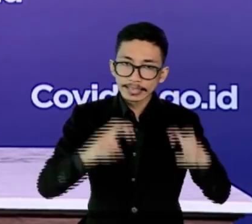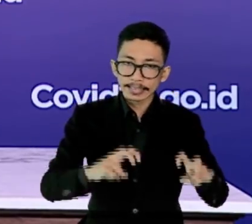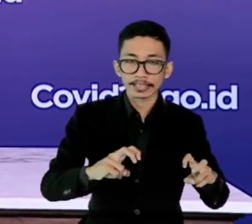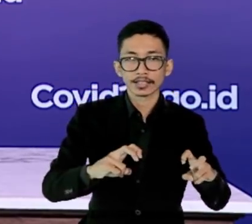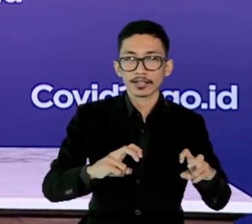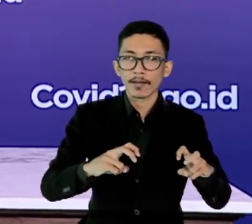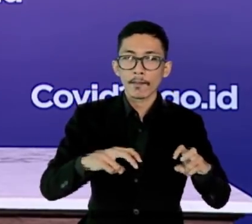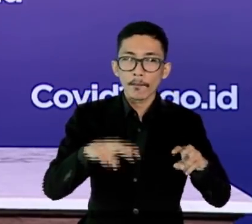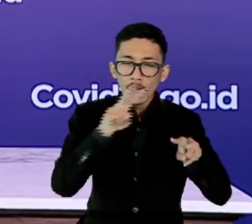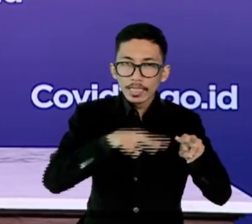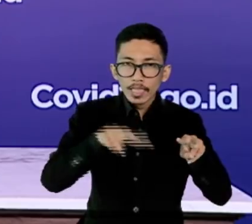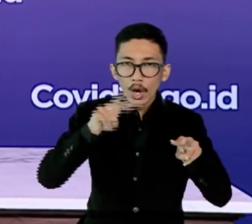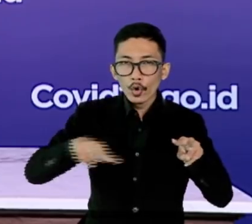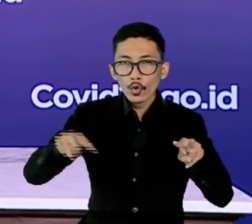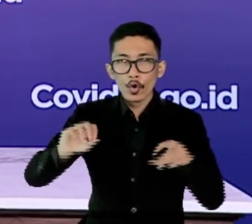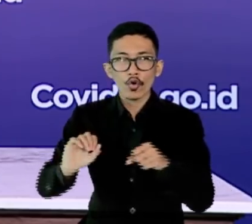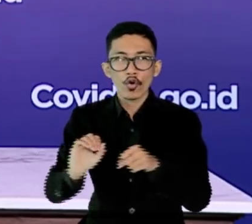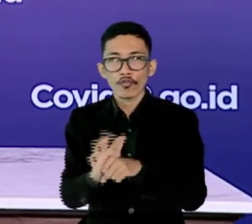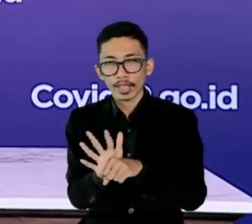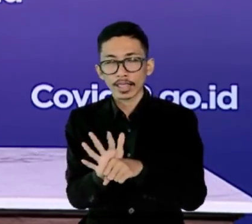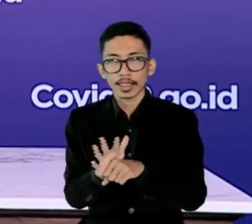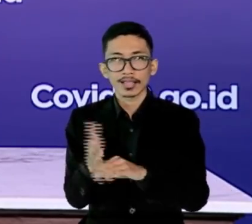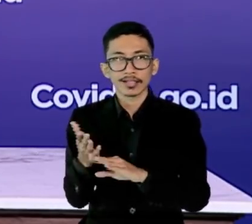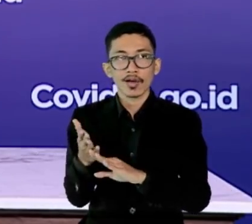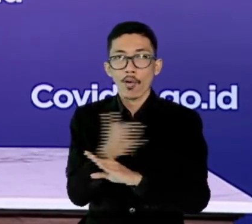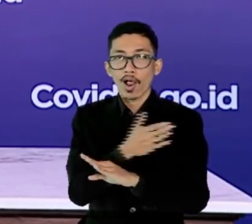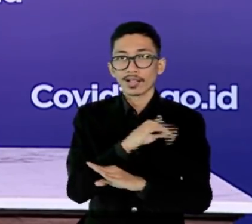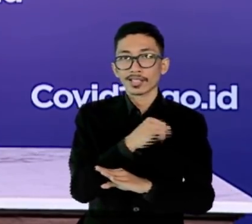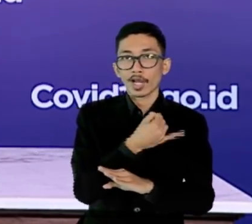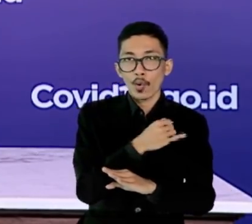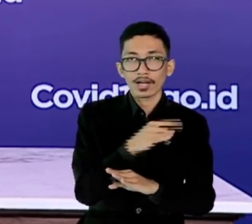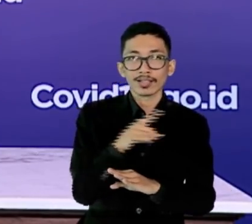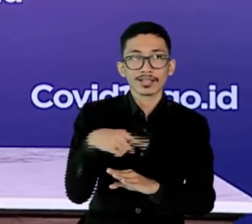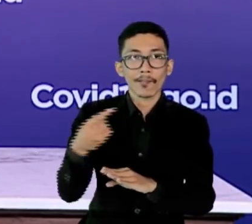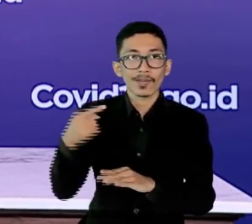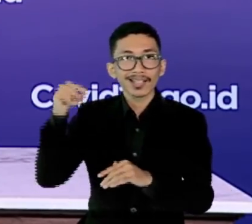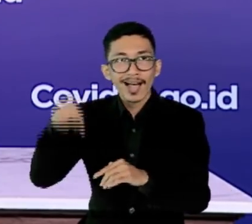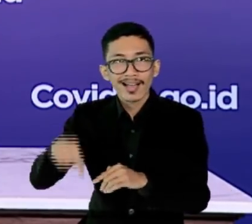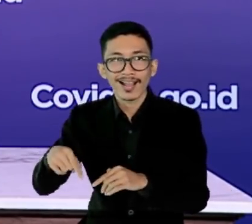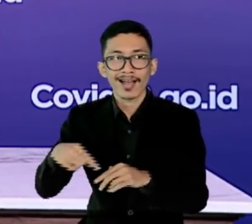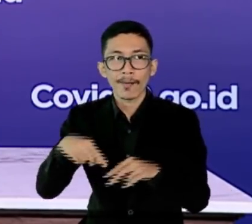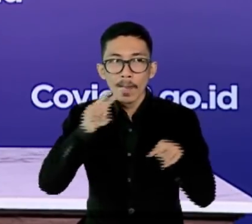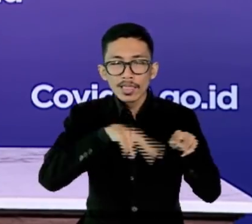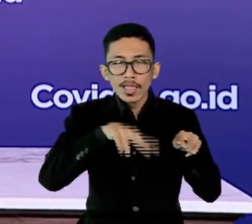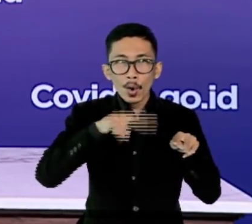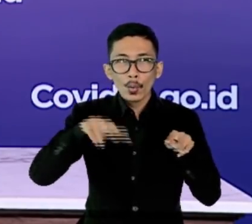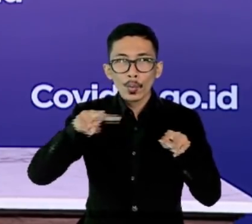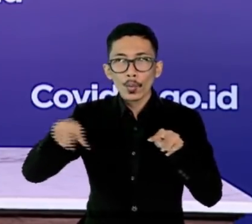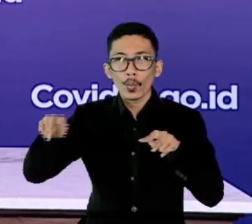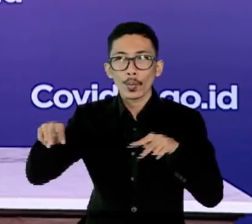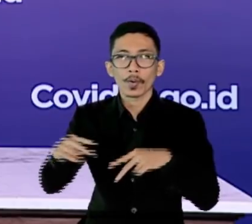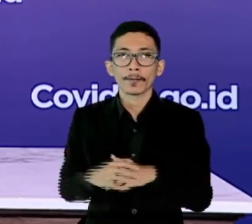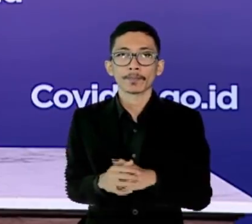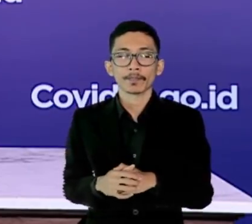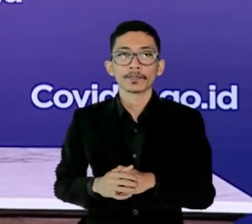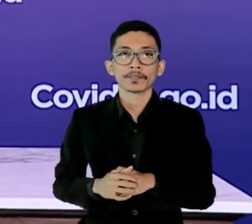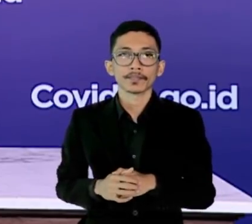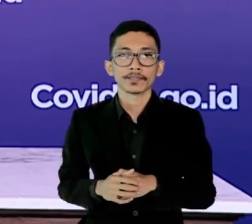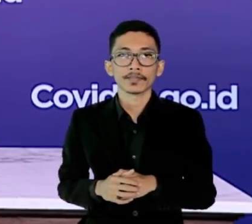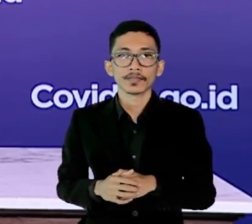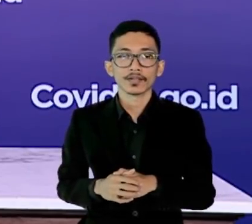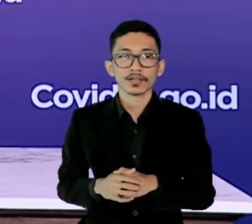COVID-19 sejak Januari tahun 2020 hingga saat ini. Pemantauan perubahan ini dilakukan baik dalam